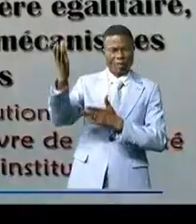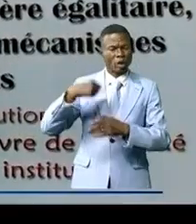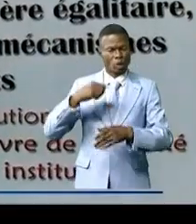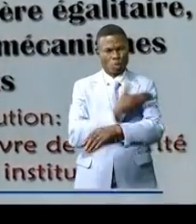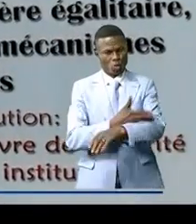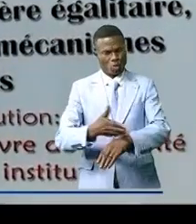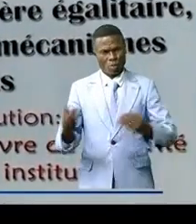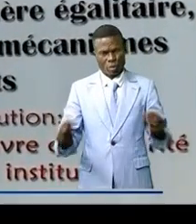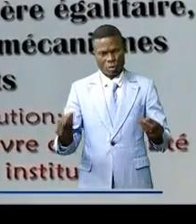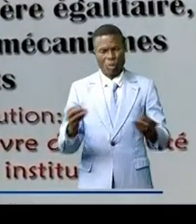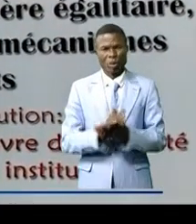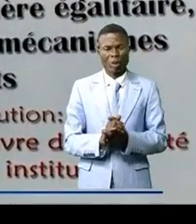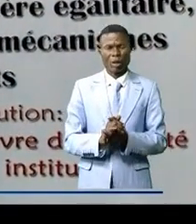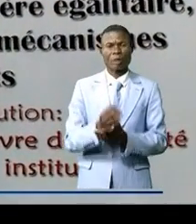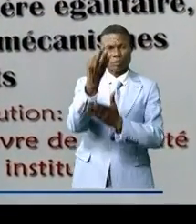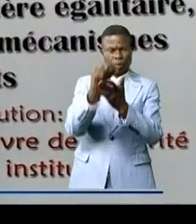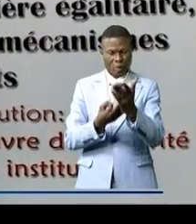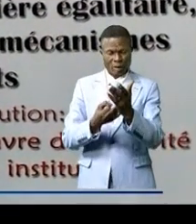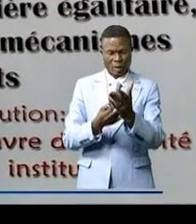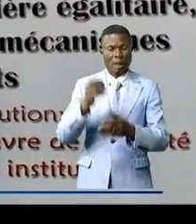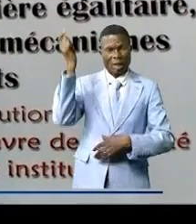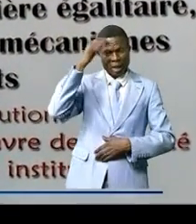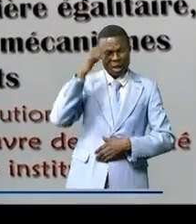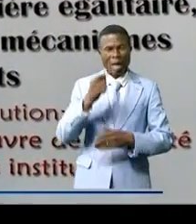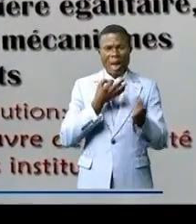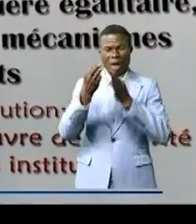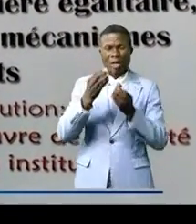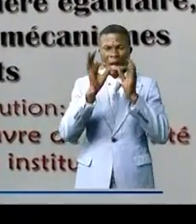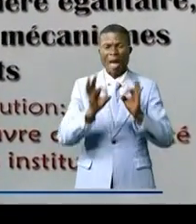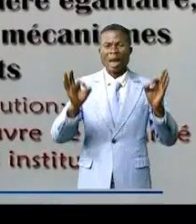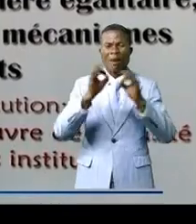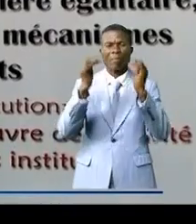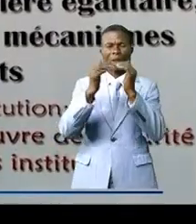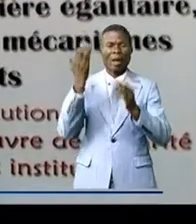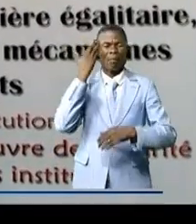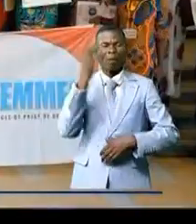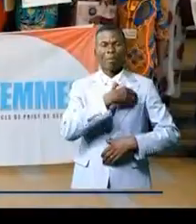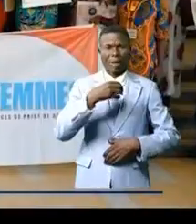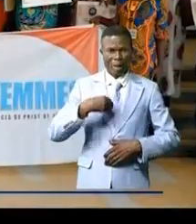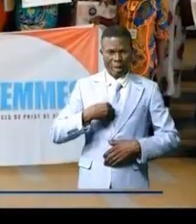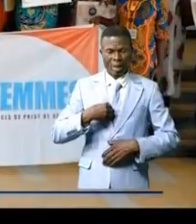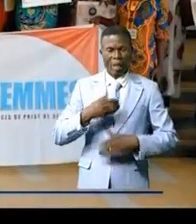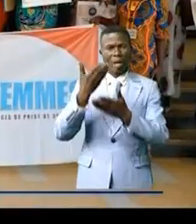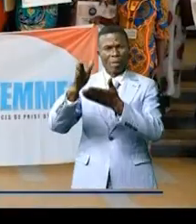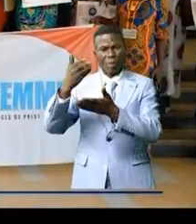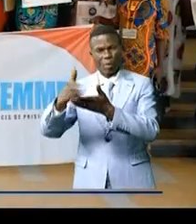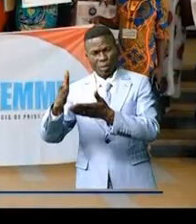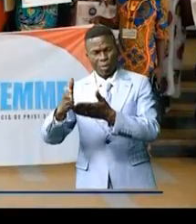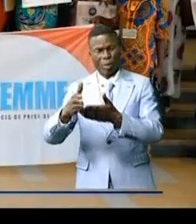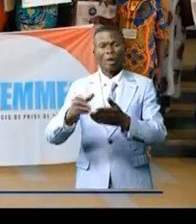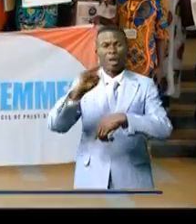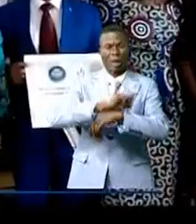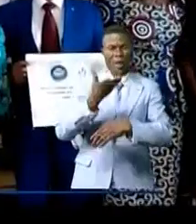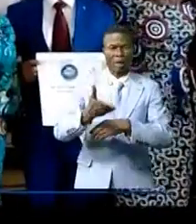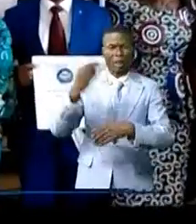de ces. Les affiches avec messages rappelant l'importance de l'égalité homme-femme ont été distribuées à cette occasion